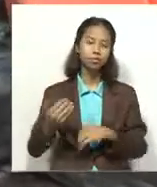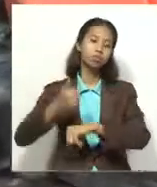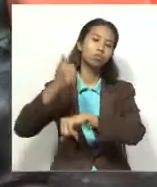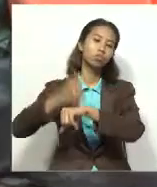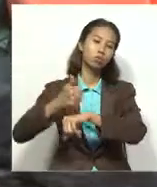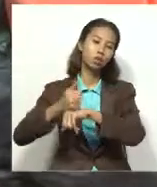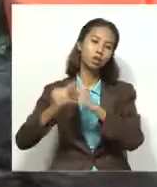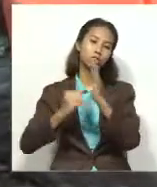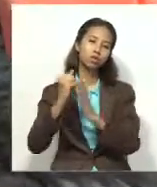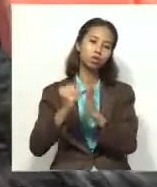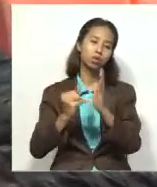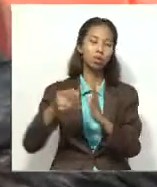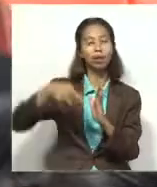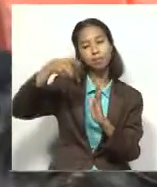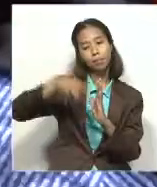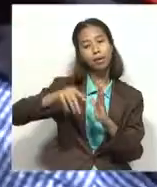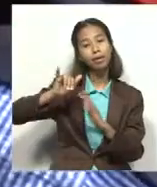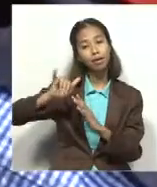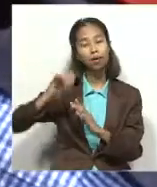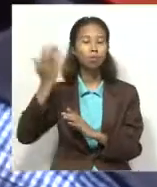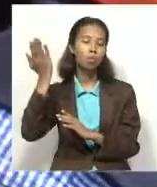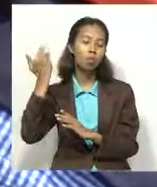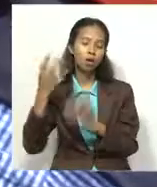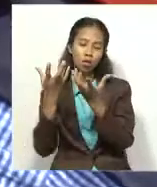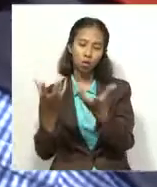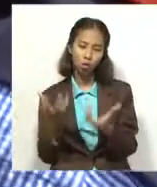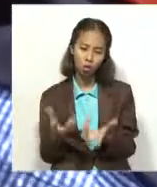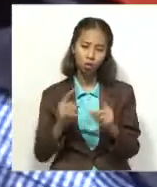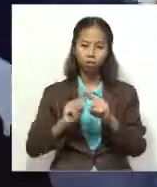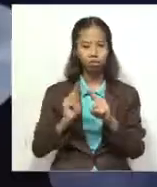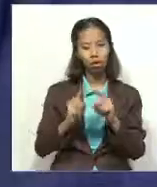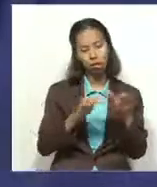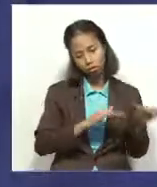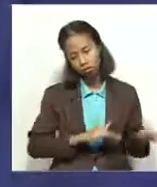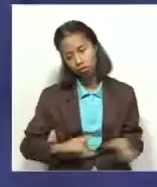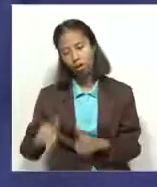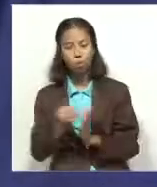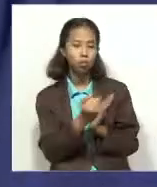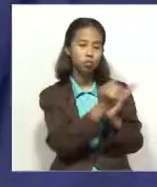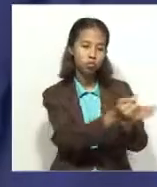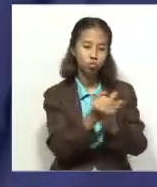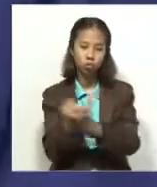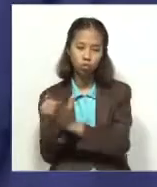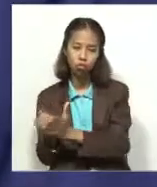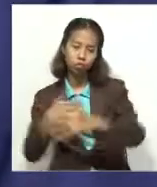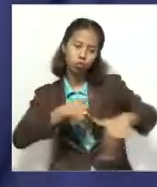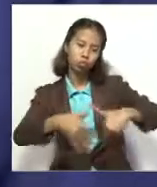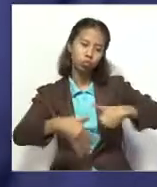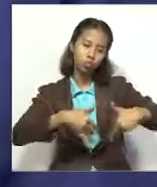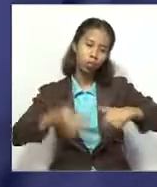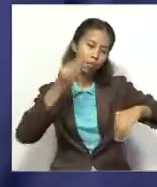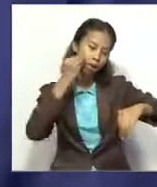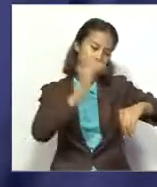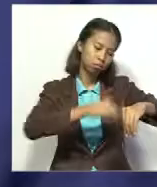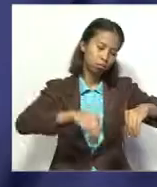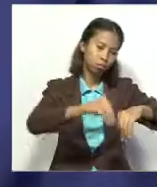าราชการจังหวัดพะเยานะคะวันนี้ท่านเมื่อวานนี้ก็ได้นำสิ่งของเครื่องใช้เครื่องอุปโภคบริโภคเข้าไปช่วยเหลือชาวบ้านกว่า30ครัวเรือน